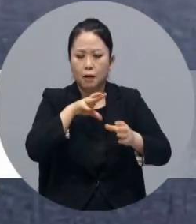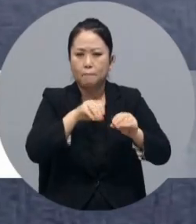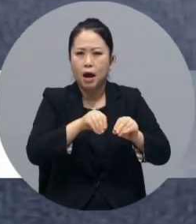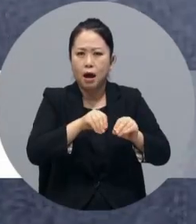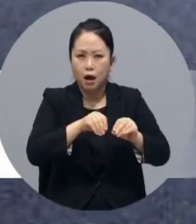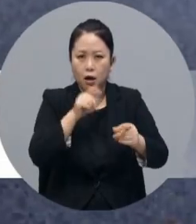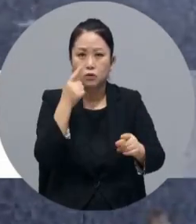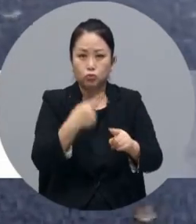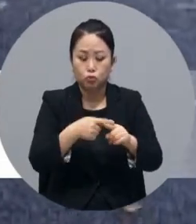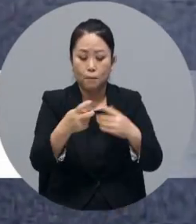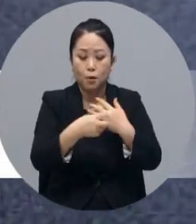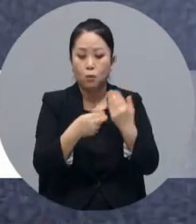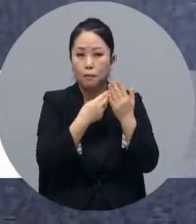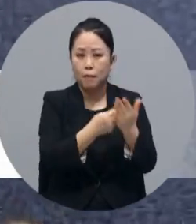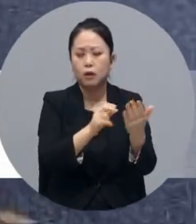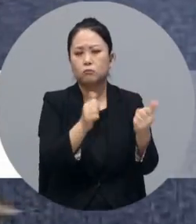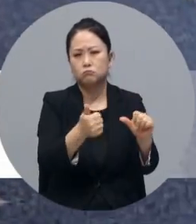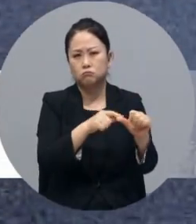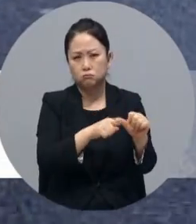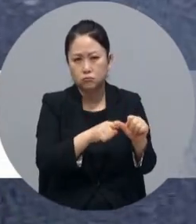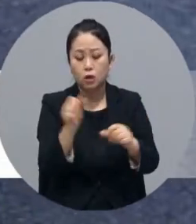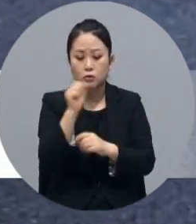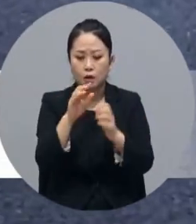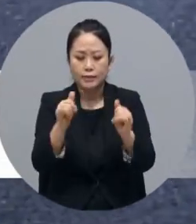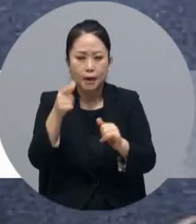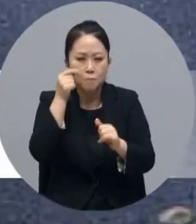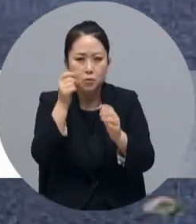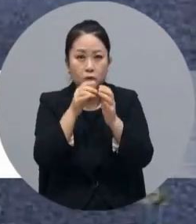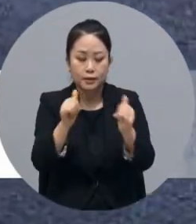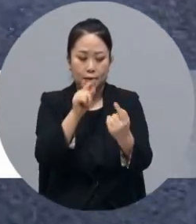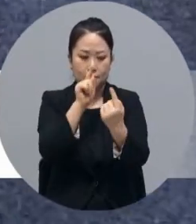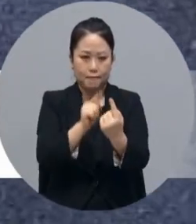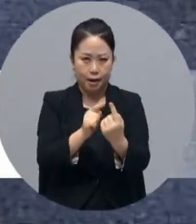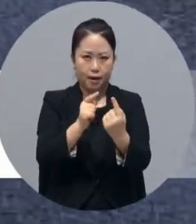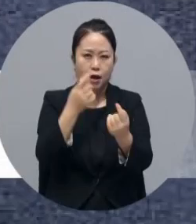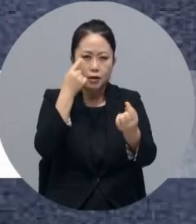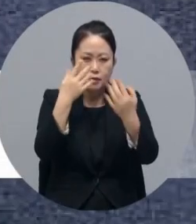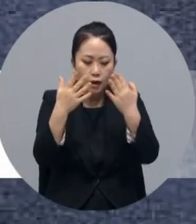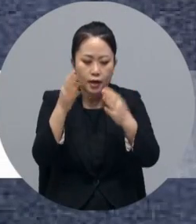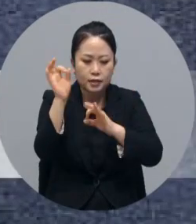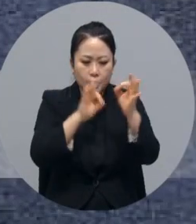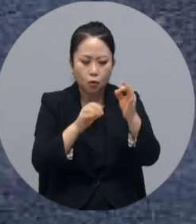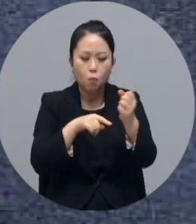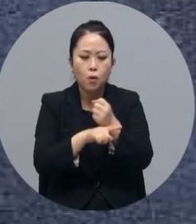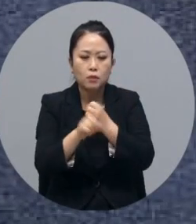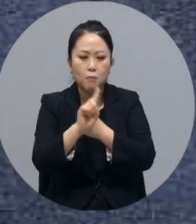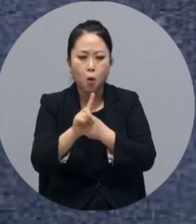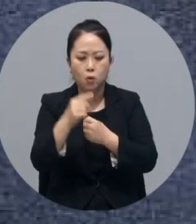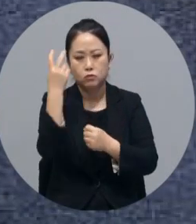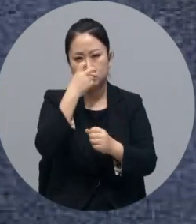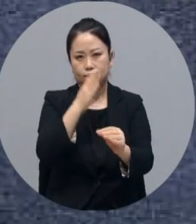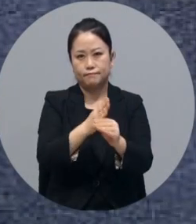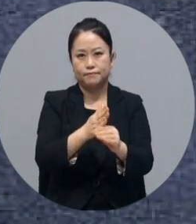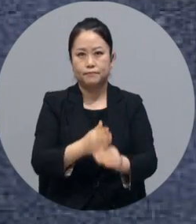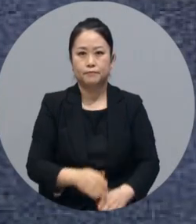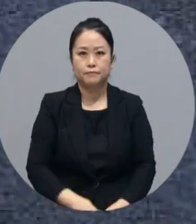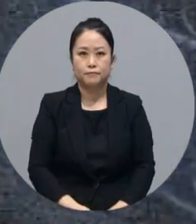옮겨졌다 숨짐 따라 운전자와 목격자 등을 상대로 정확한 사고 경의를 조사하고 있습니다